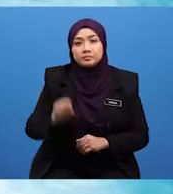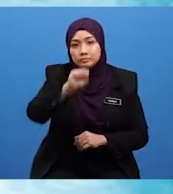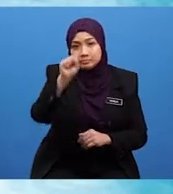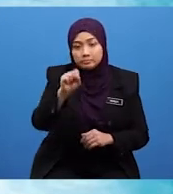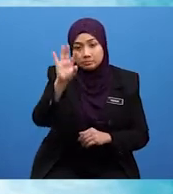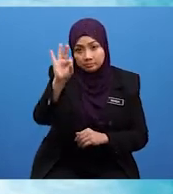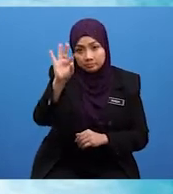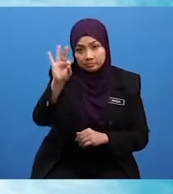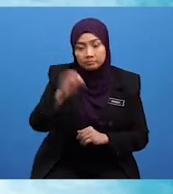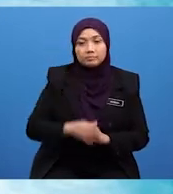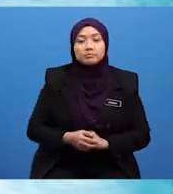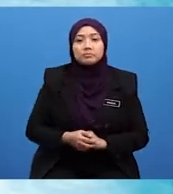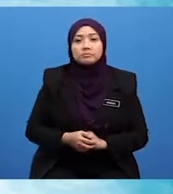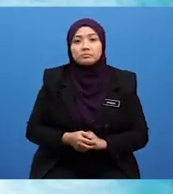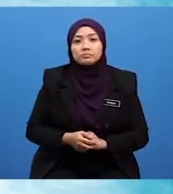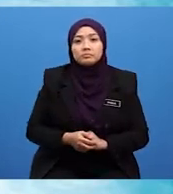Soalan 9.